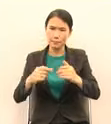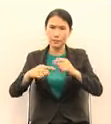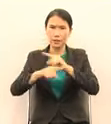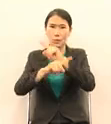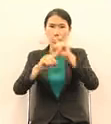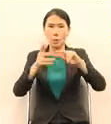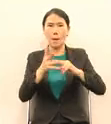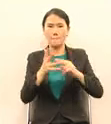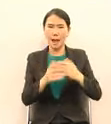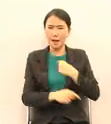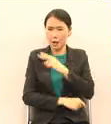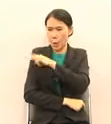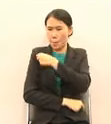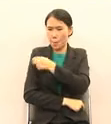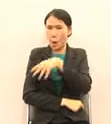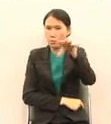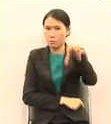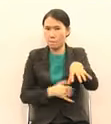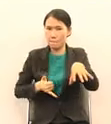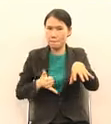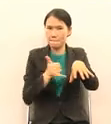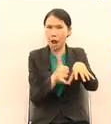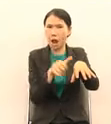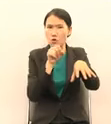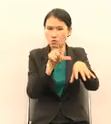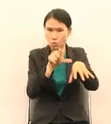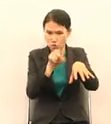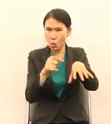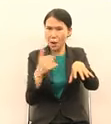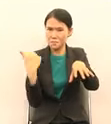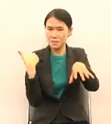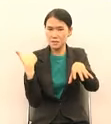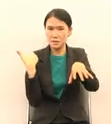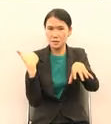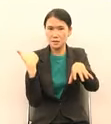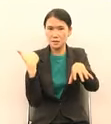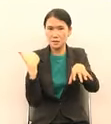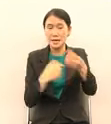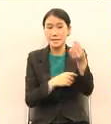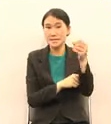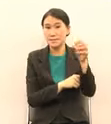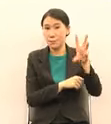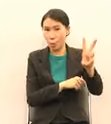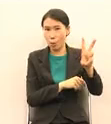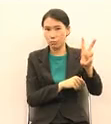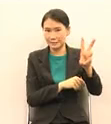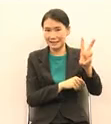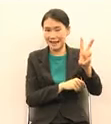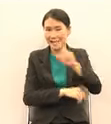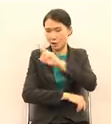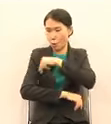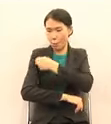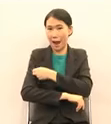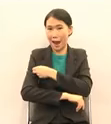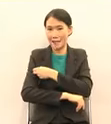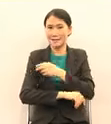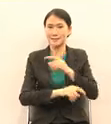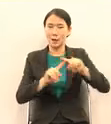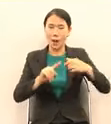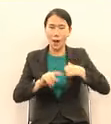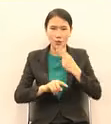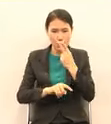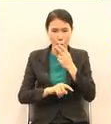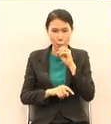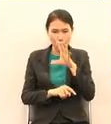เขามาเร็วนะเขามาหาที่โรงพยาบาลเร็วนะฮะ16มีนาเขาเข้าโรงพยาบาลยะลาละแล้วก็ผลแบบคอน